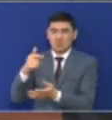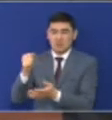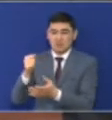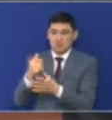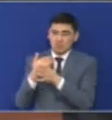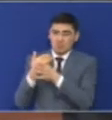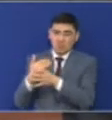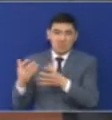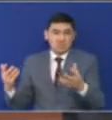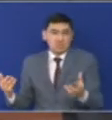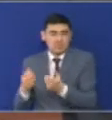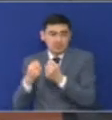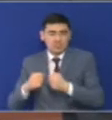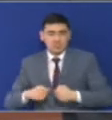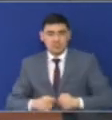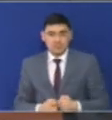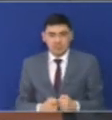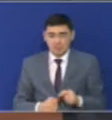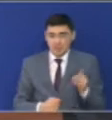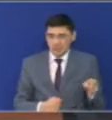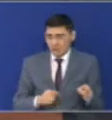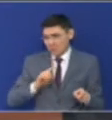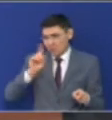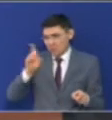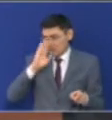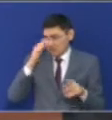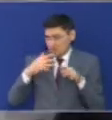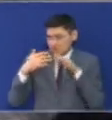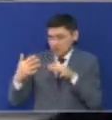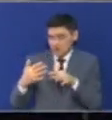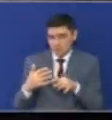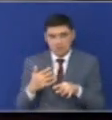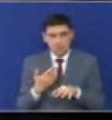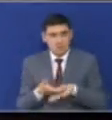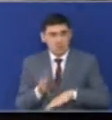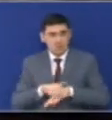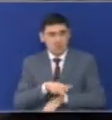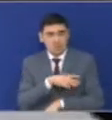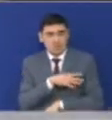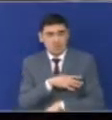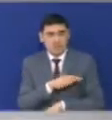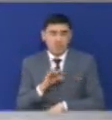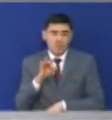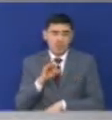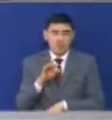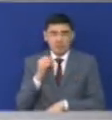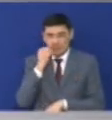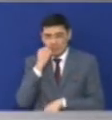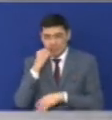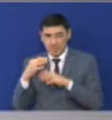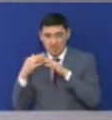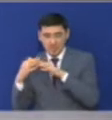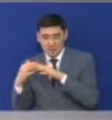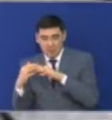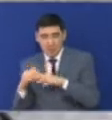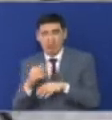войне жестоким сильным врагом досталась нелегко. О заслугах дивизии в битве за Москву свидетельствует тот факт,